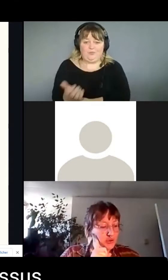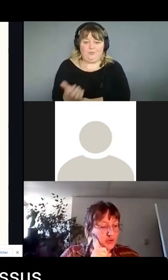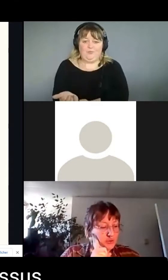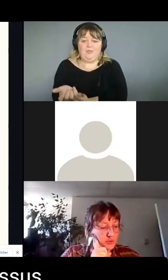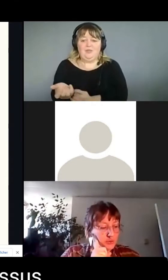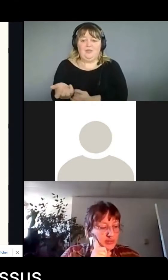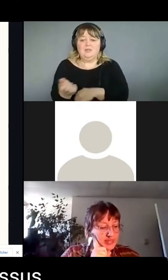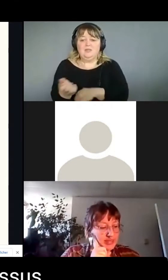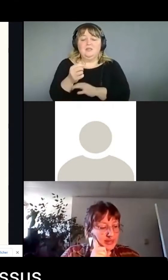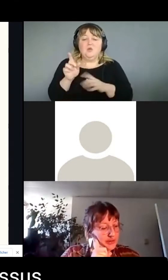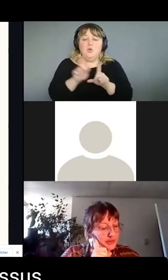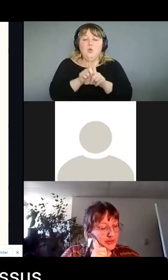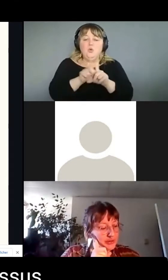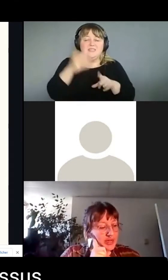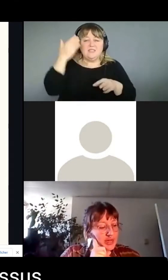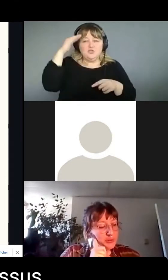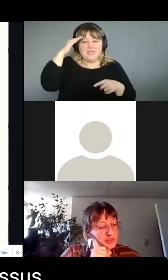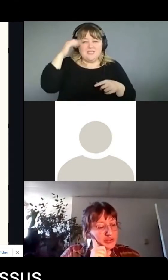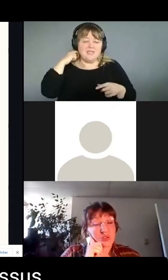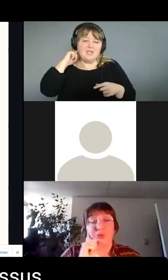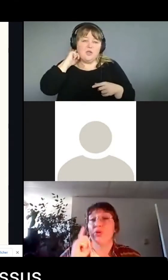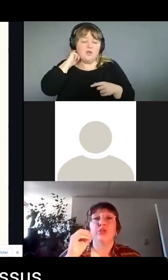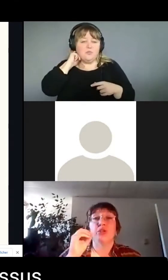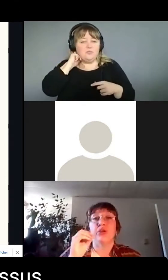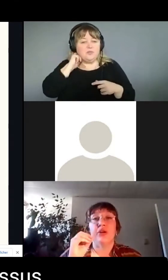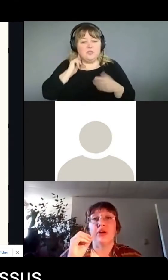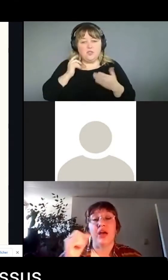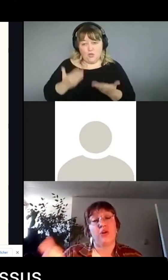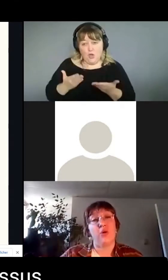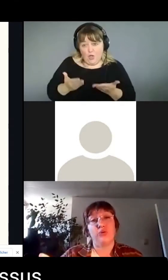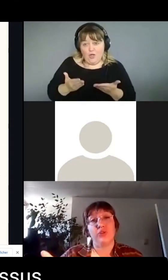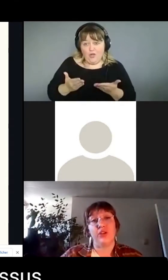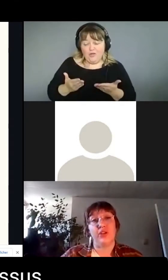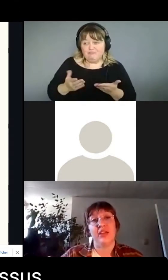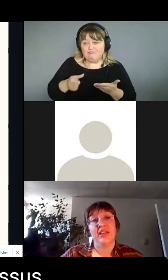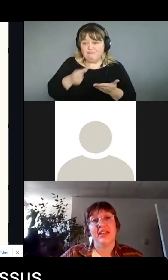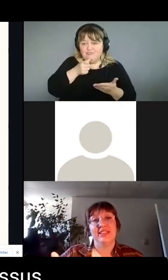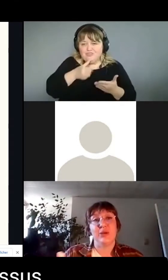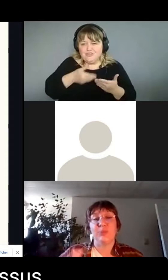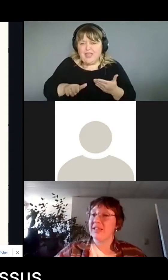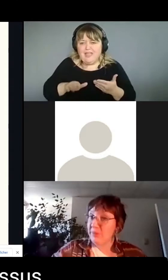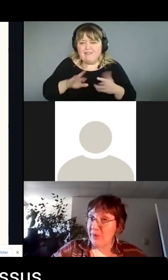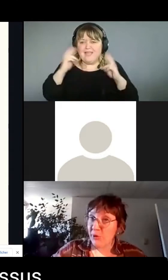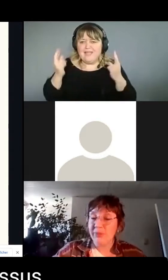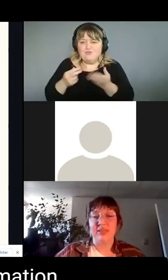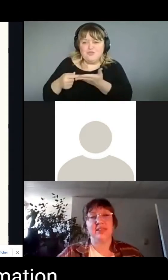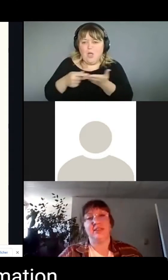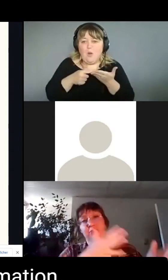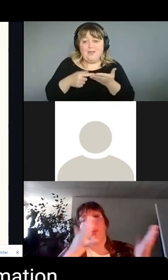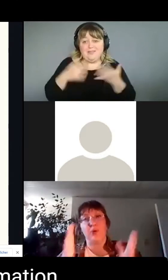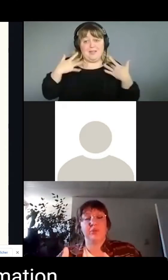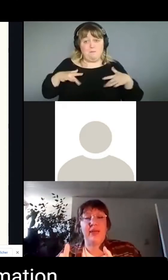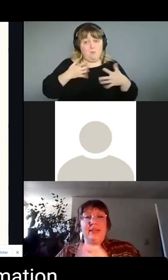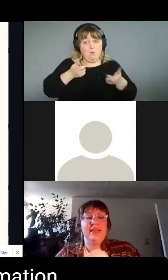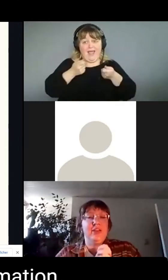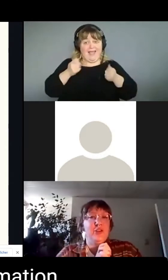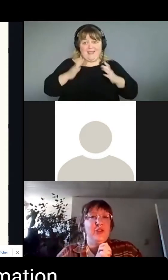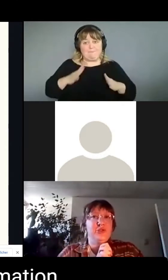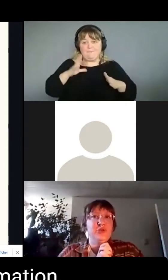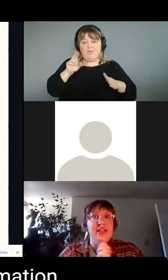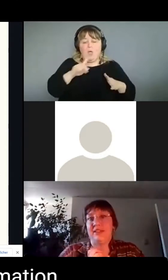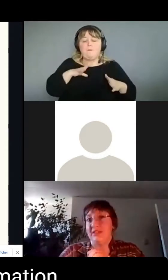sais que on est en processus d'avoir une rencontre qui ne sera pas animée par moi, mais qui va